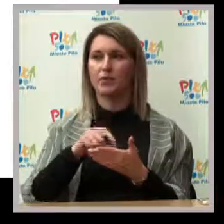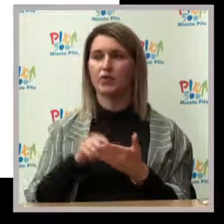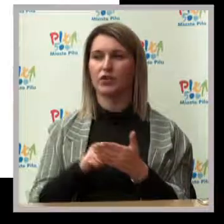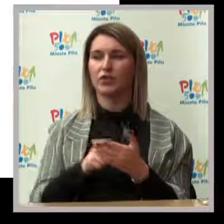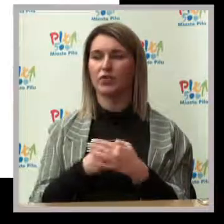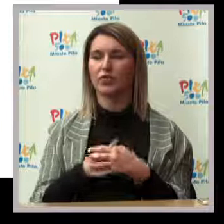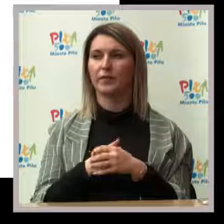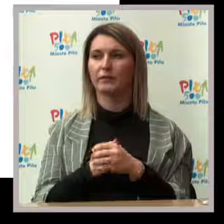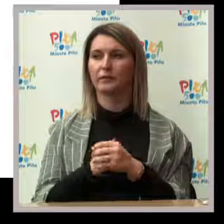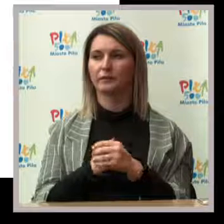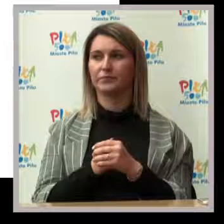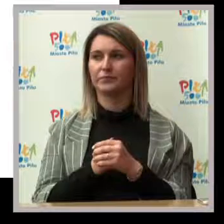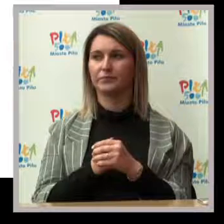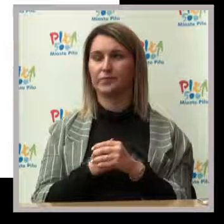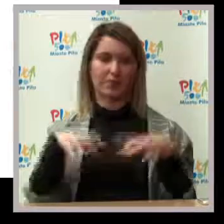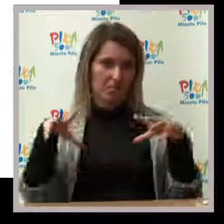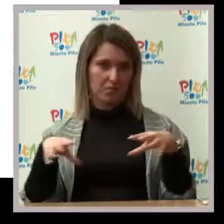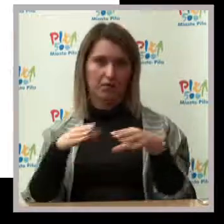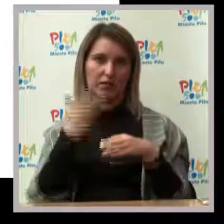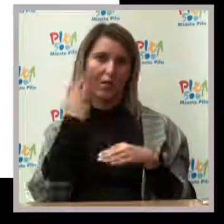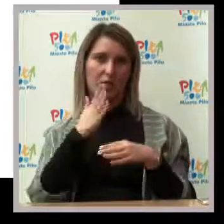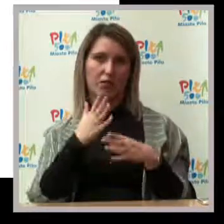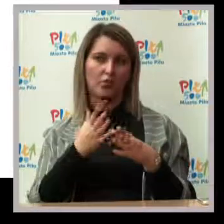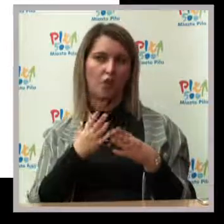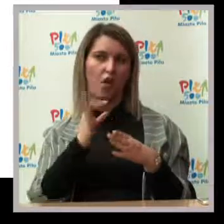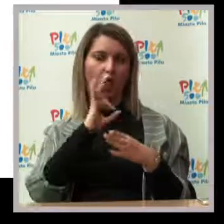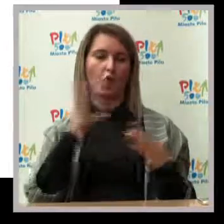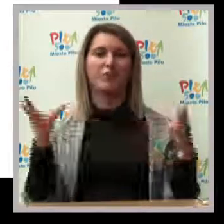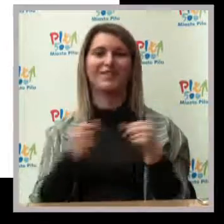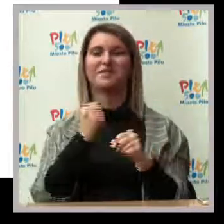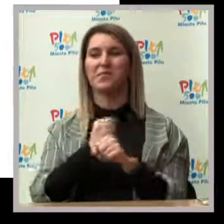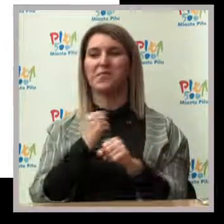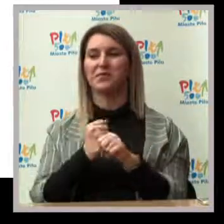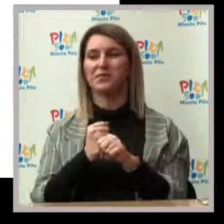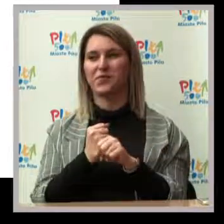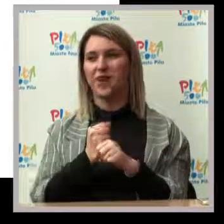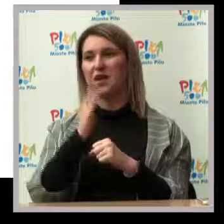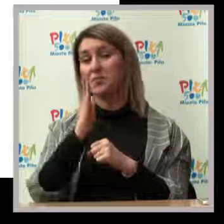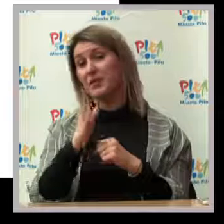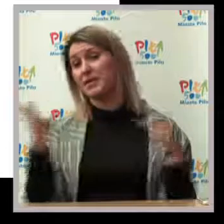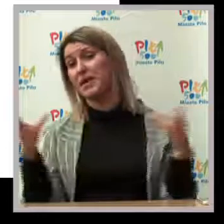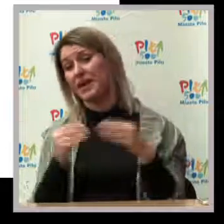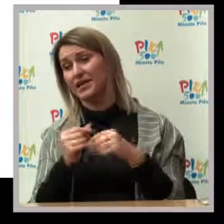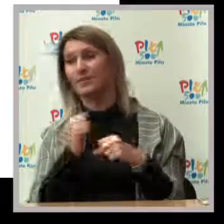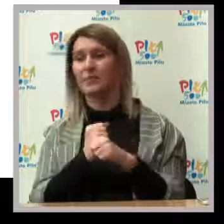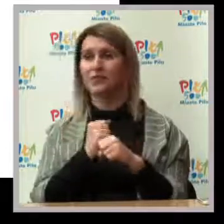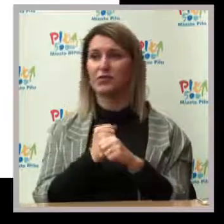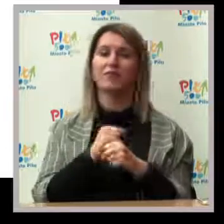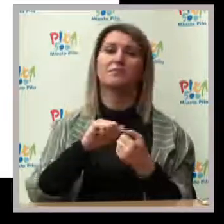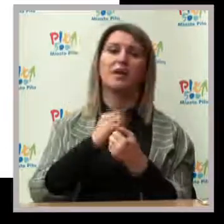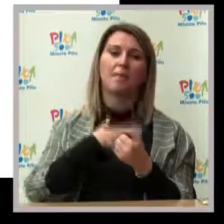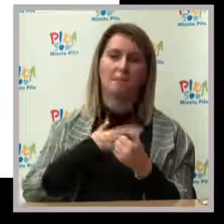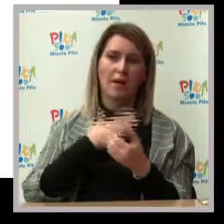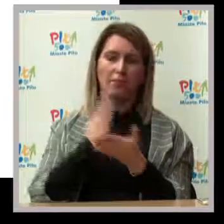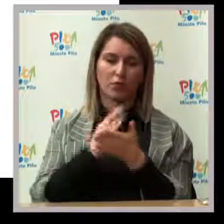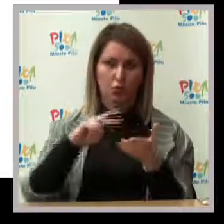nasze prace się włączył i wiem, że będziemy razem w najbliższym czasie. Mamy zmieniony plan dla tego rejonu,